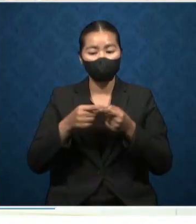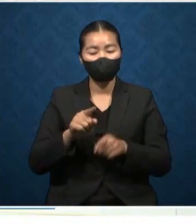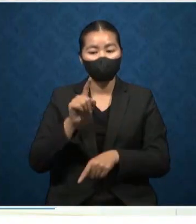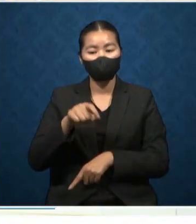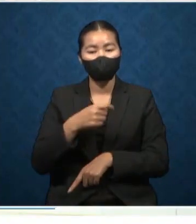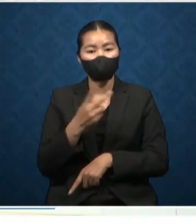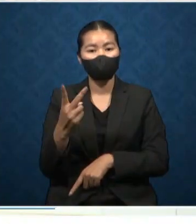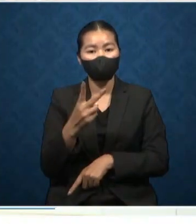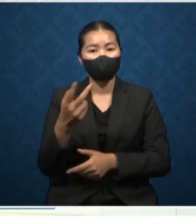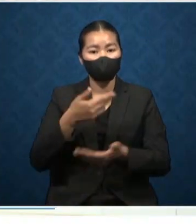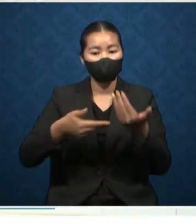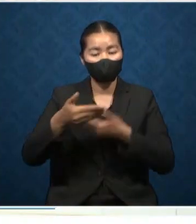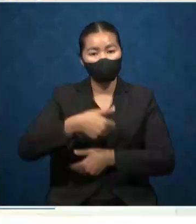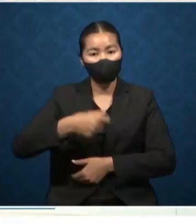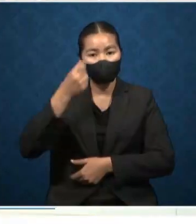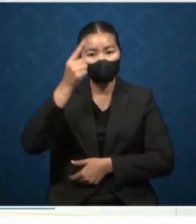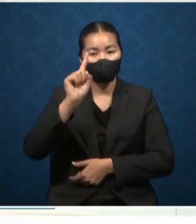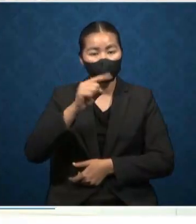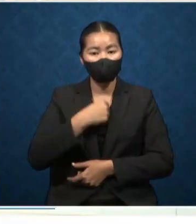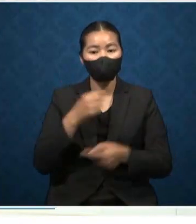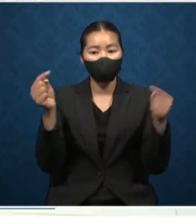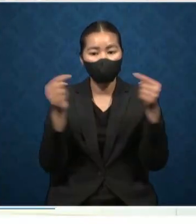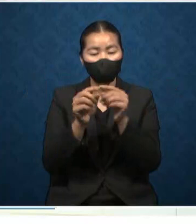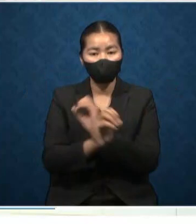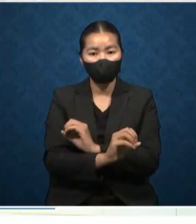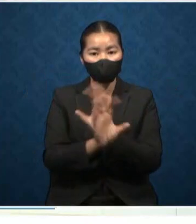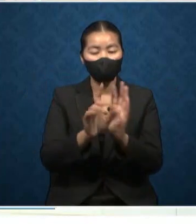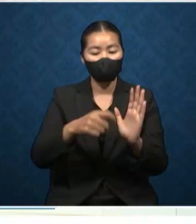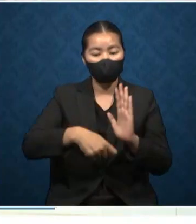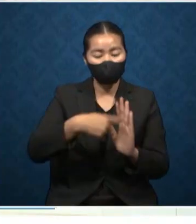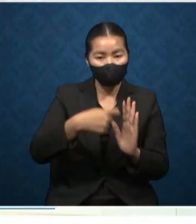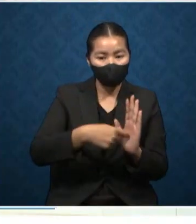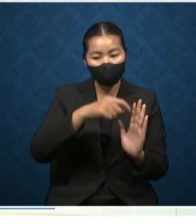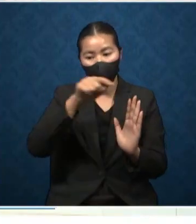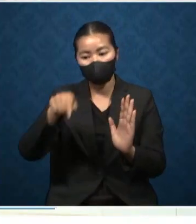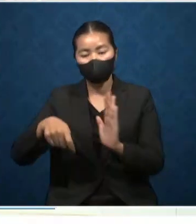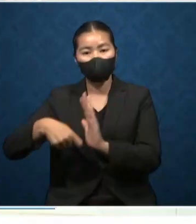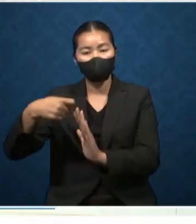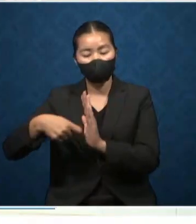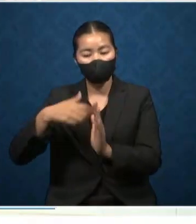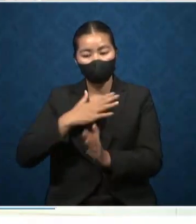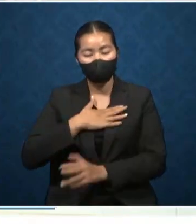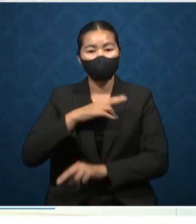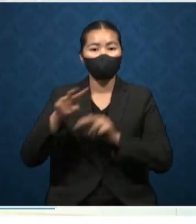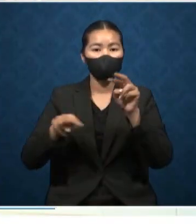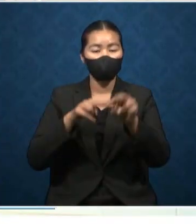ตองการเราต้องการเพื่อเป็เหตุเป็ผลในการที่เราจะสเพะ